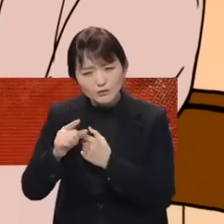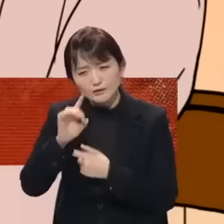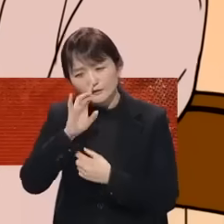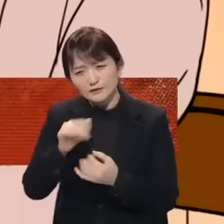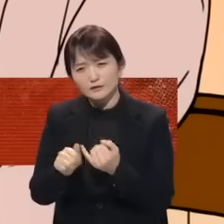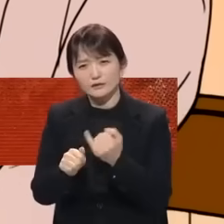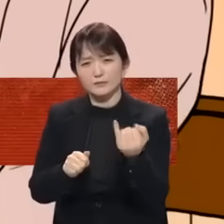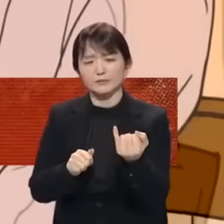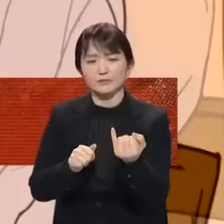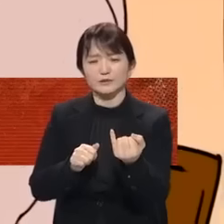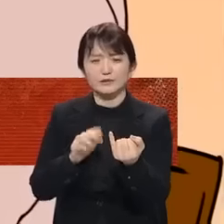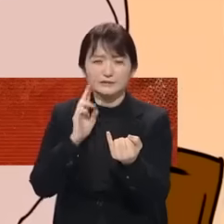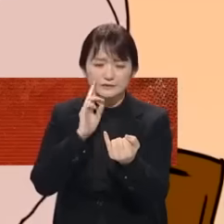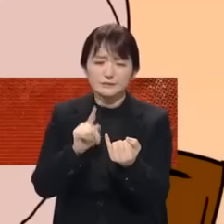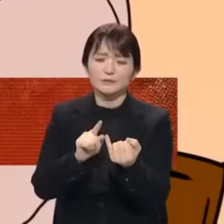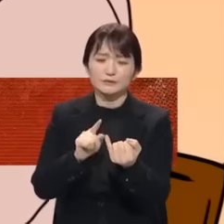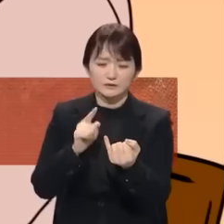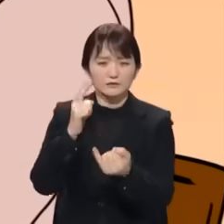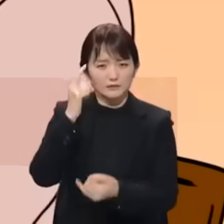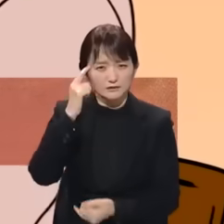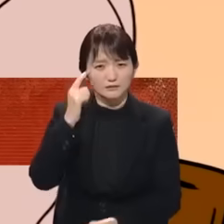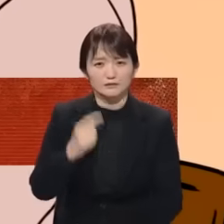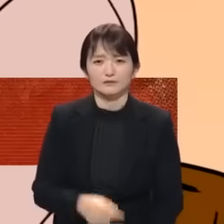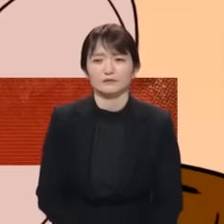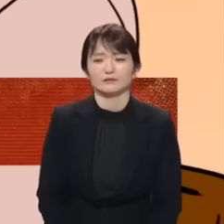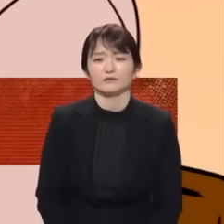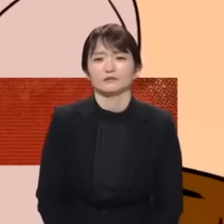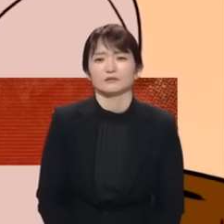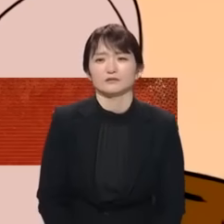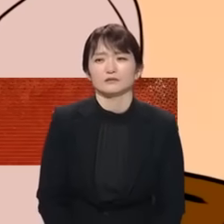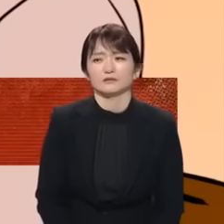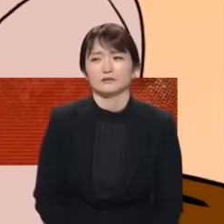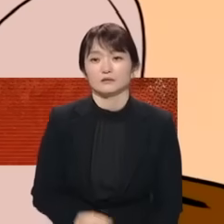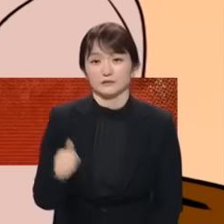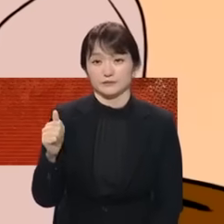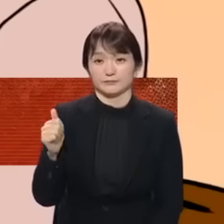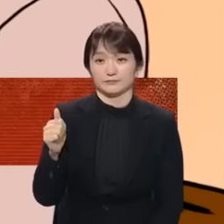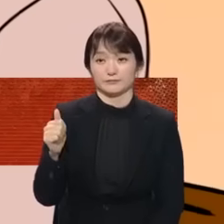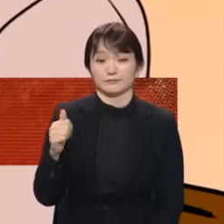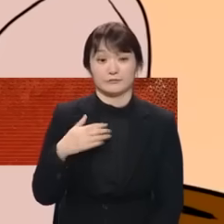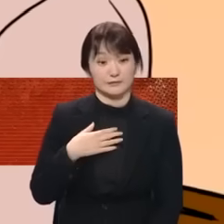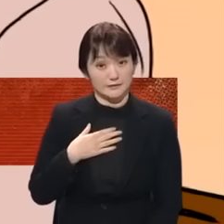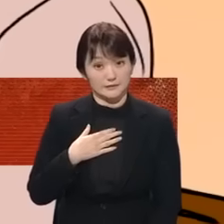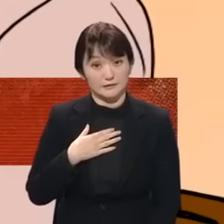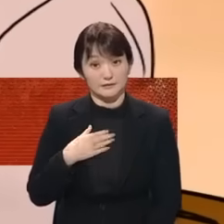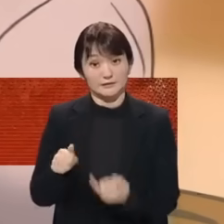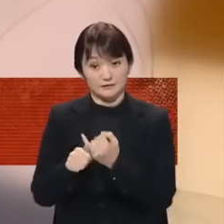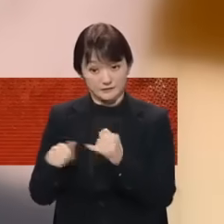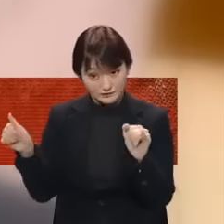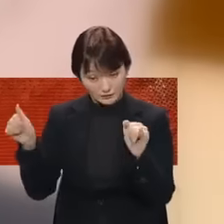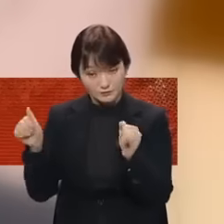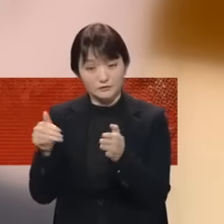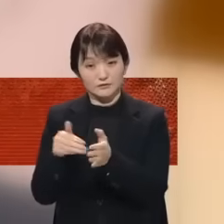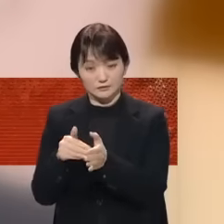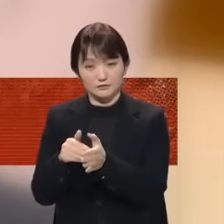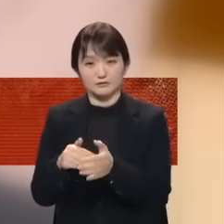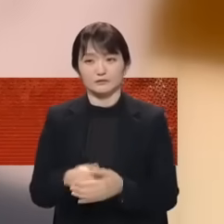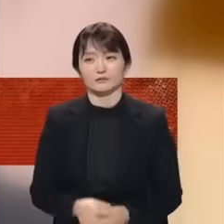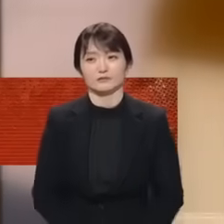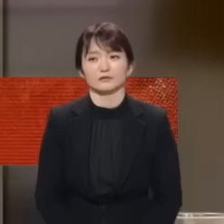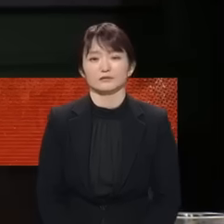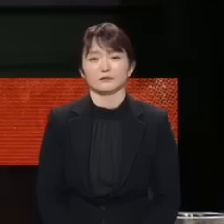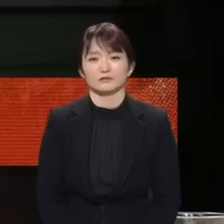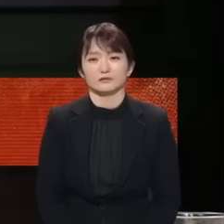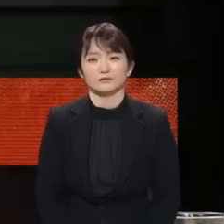좀 드 생가보다 하는 생각을 했다고 합니다 그런데 얼마 안 있다가이 남성이 아 나 사실 이제 이혼했어요 이런 얘기를 하더라는 겁니다